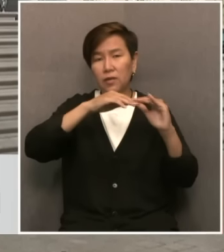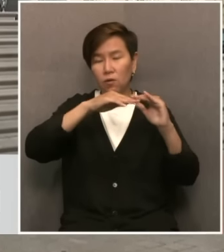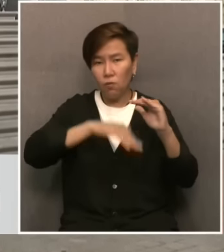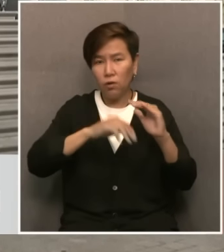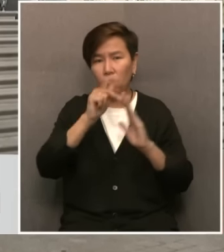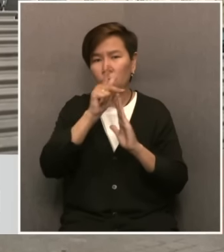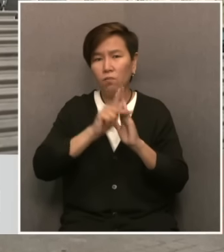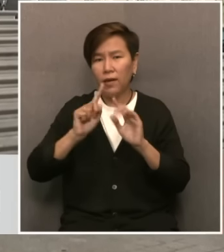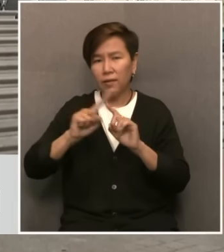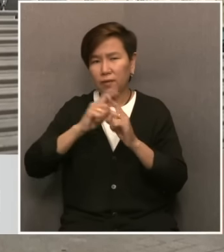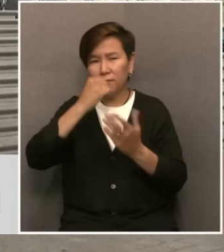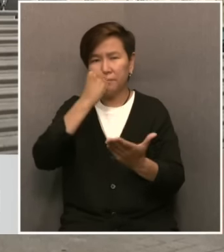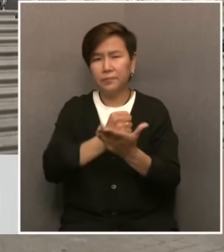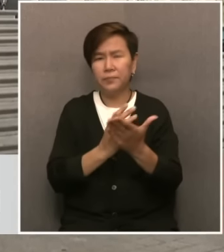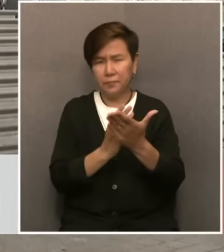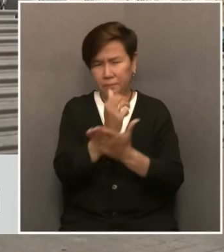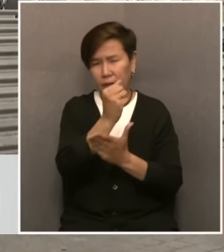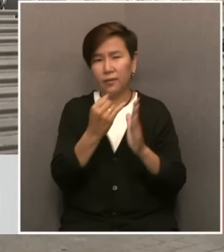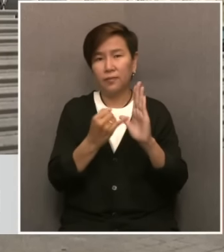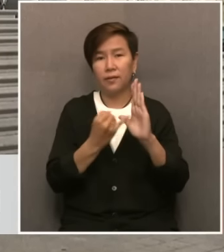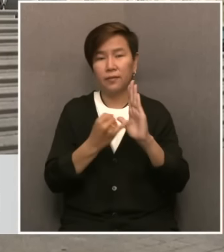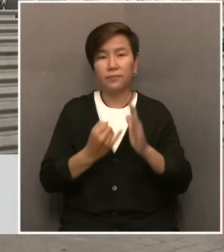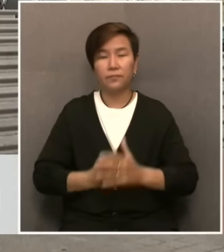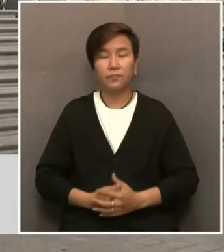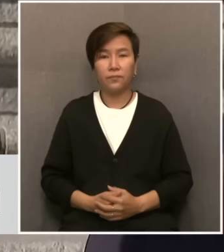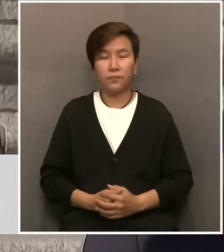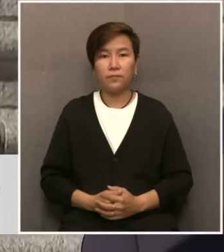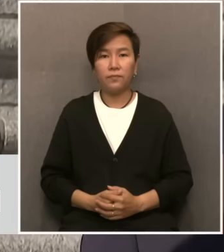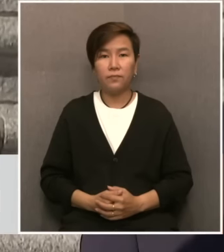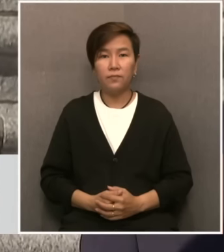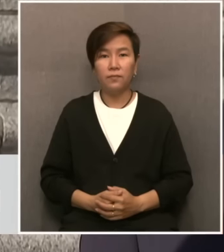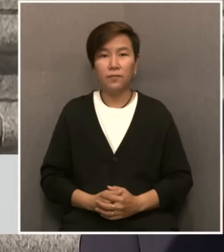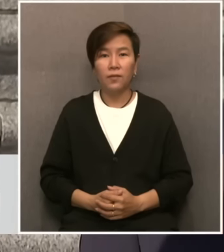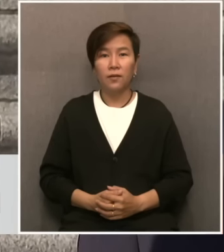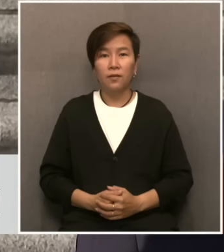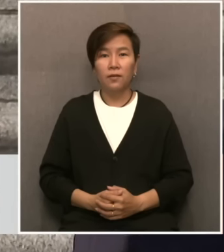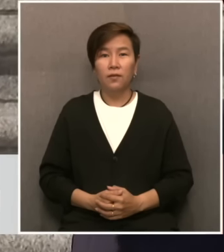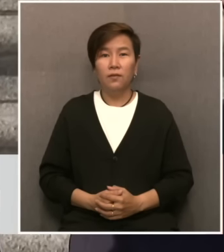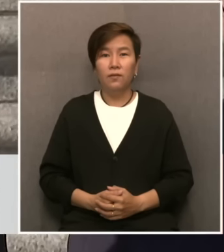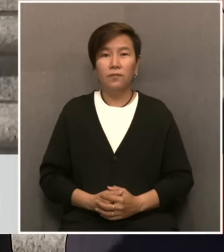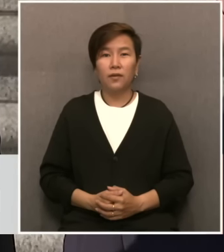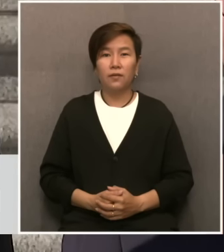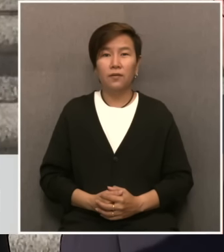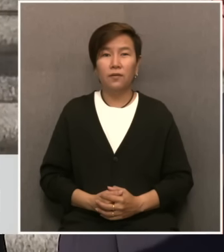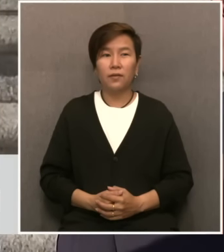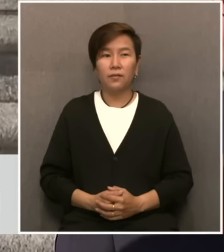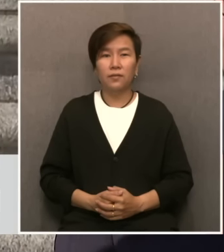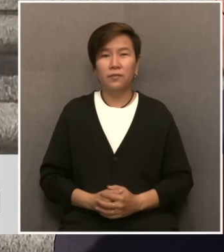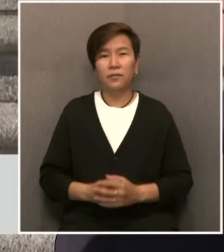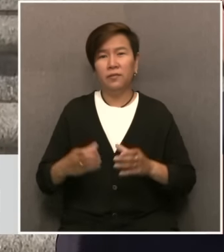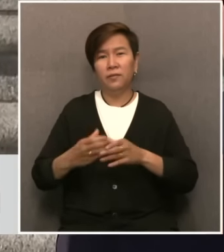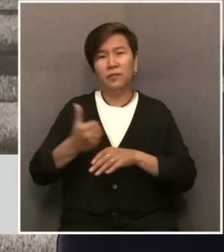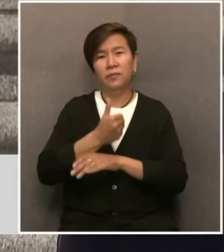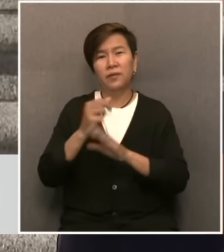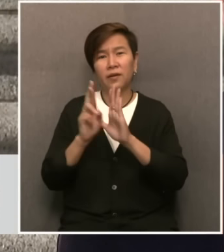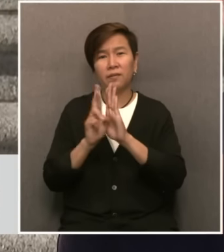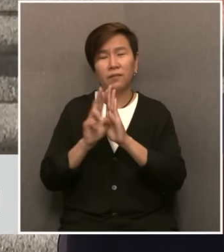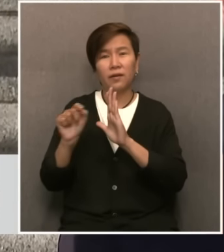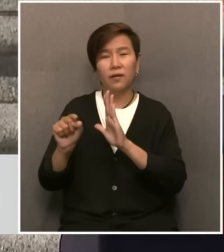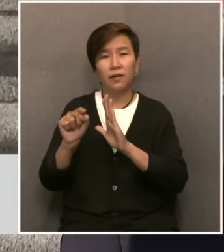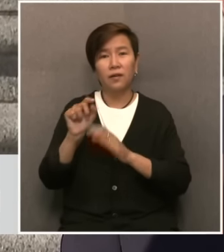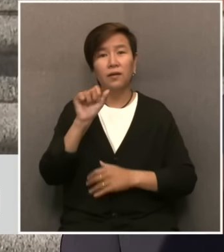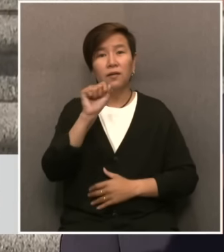ได้อย่างง่ายดายเลยก่อนหน้านี้Edison Research ระบุว่า Republican ชนะเลือกตั้งวุฒิสมา